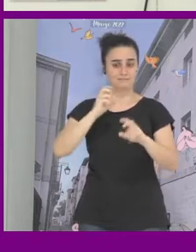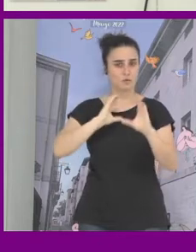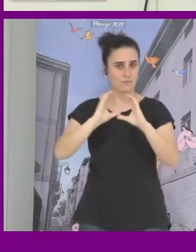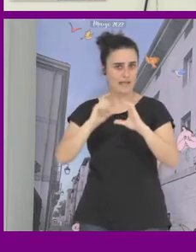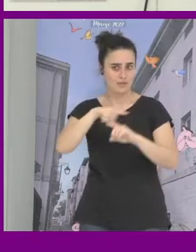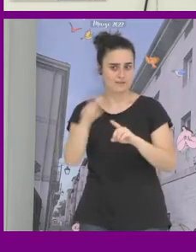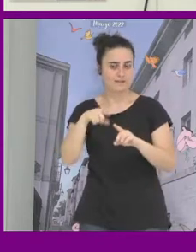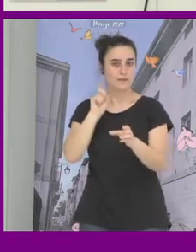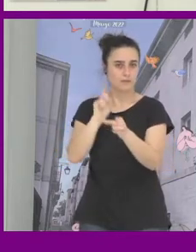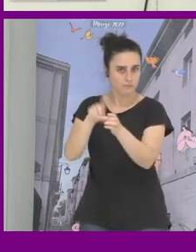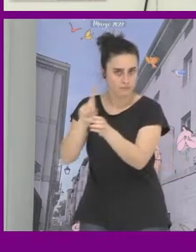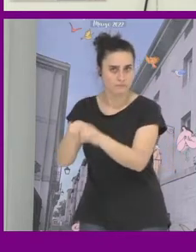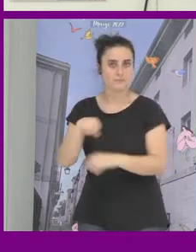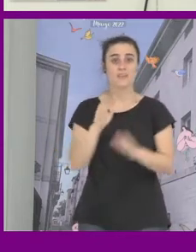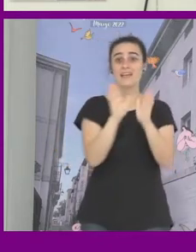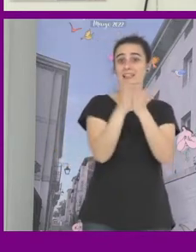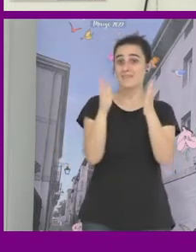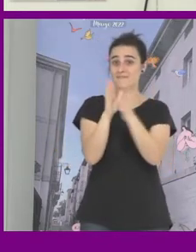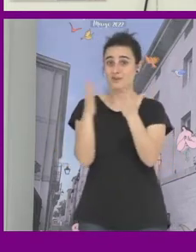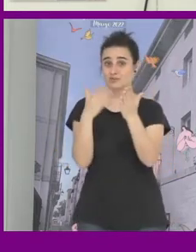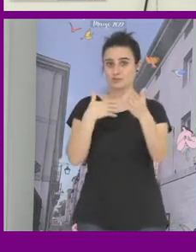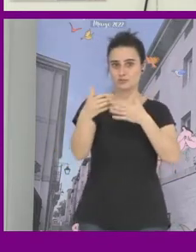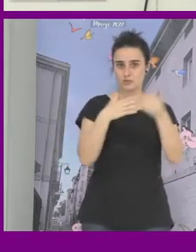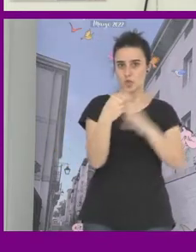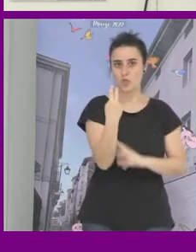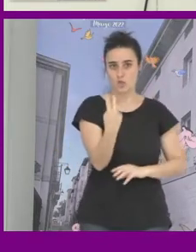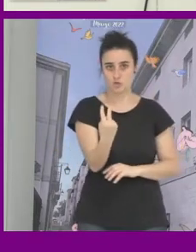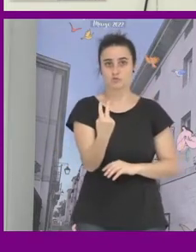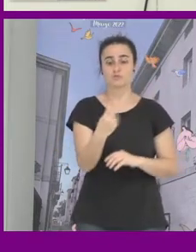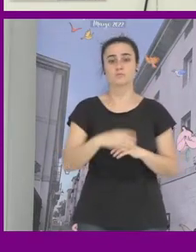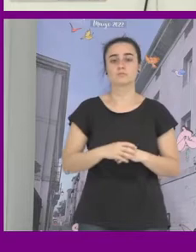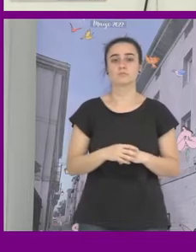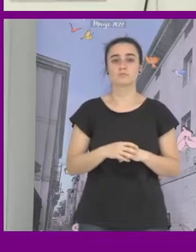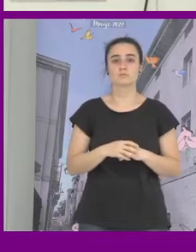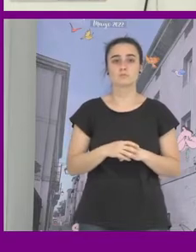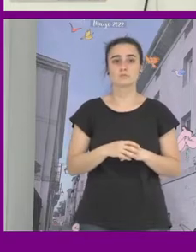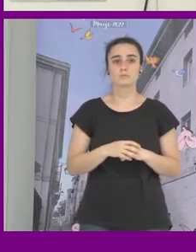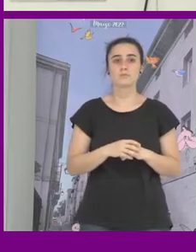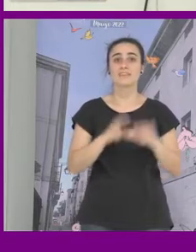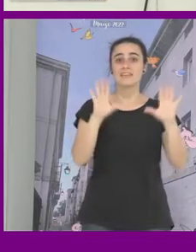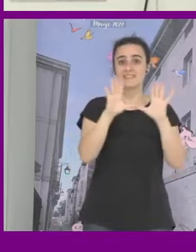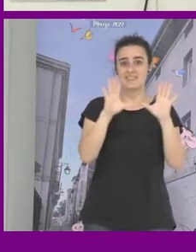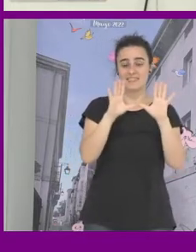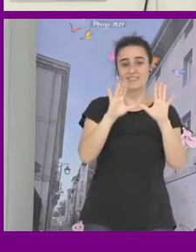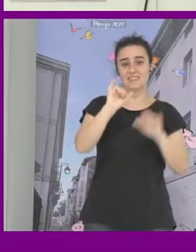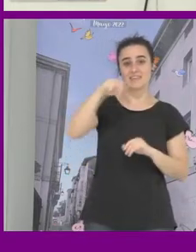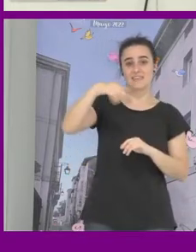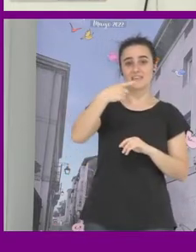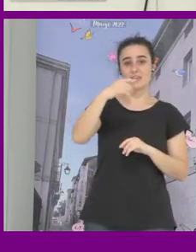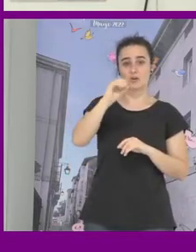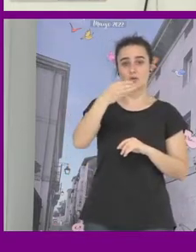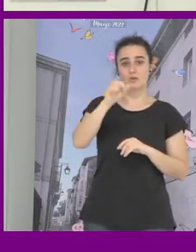baturen artean, bi liburu ditu argitaratuak, 10 ingobernables eta Abrir el melón